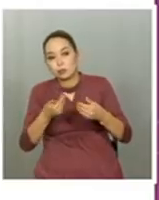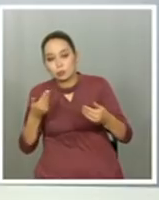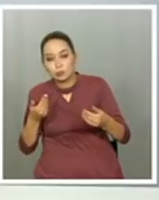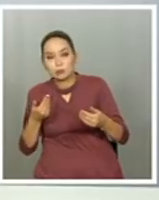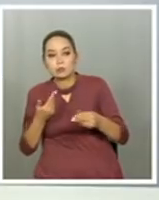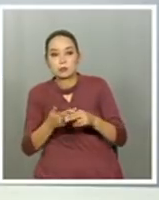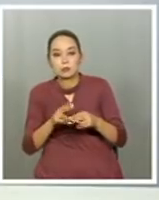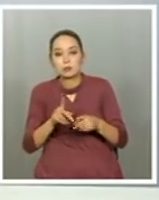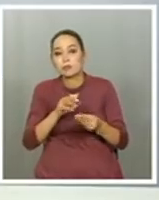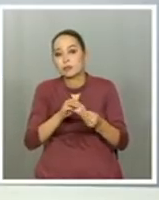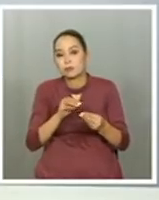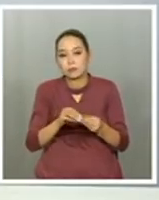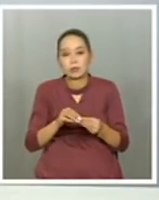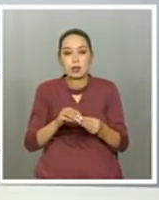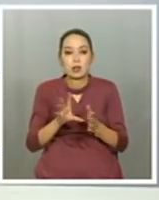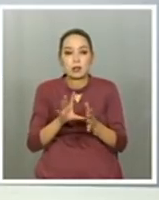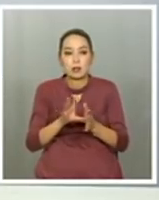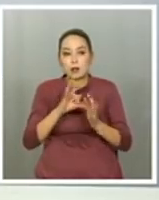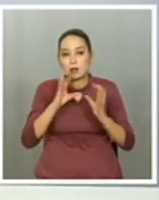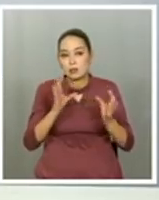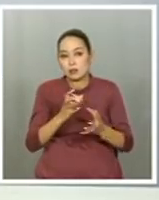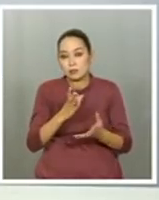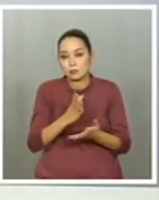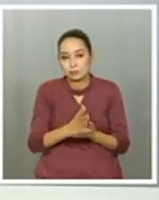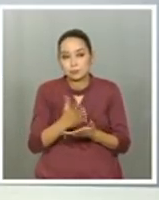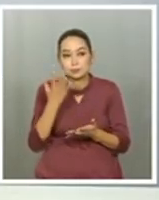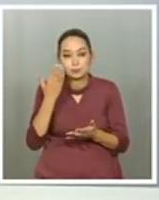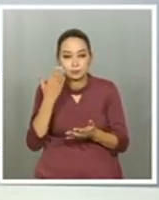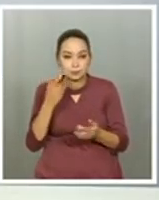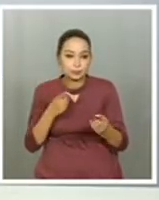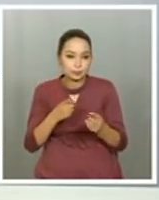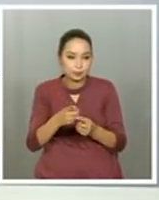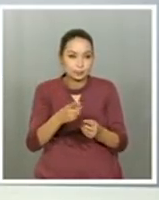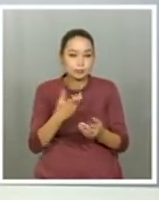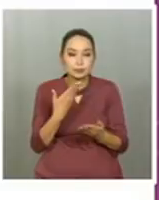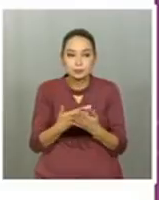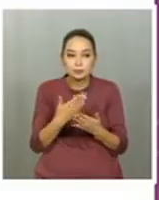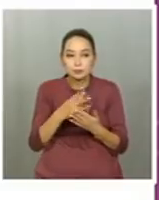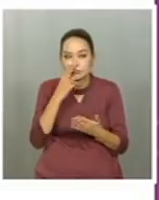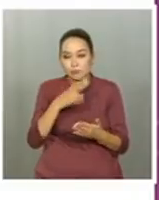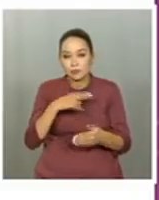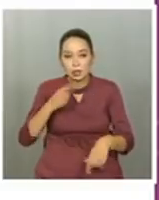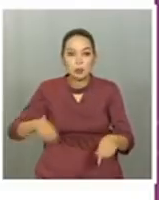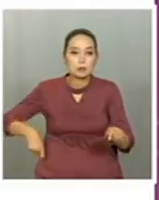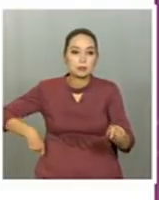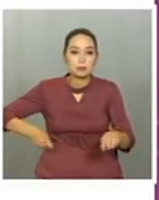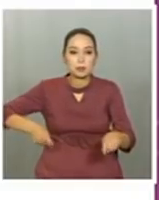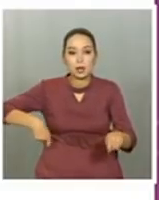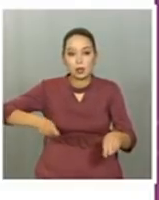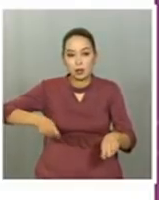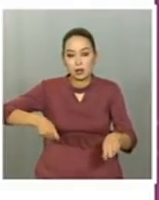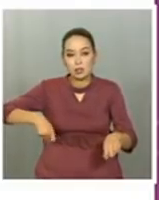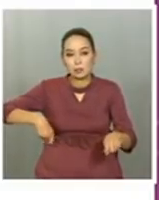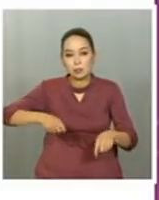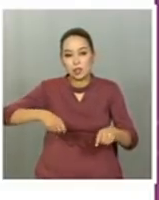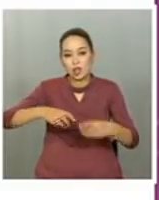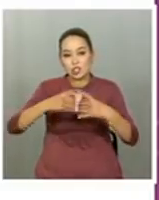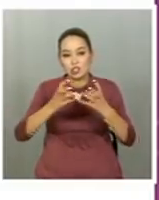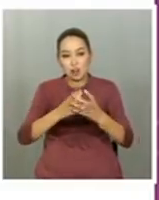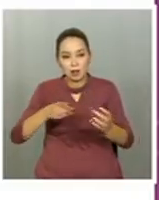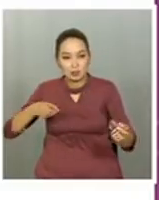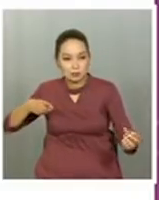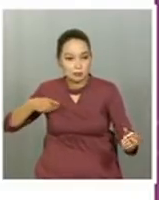сақталады. Серпінді соқтығысуға мысал ретінде суретте көріп отырғандарыңыздай бильярд шарының соқтығысуын